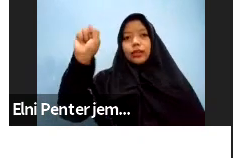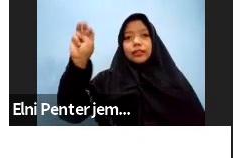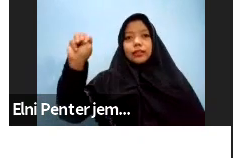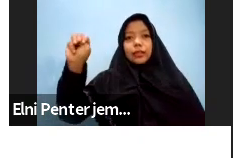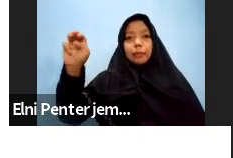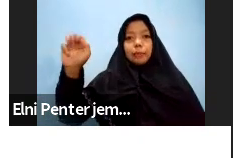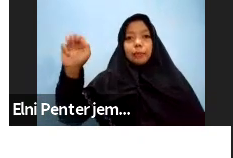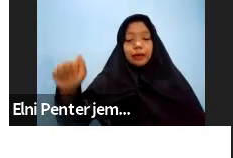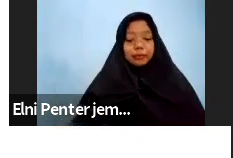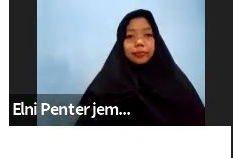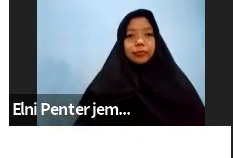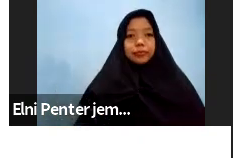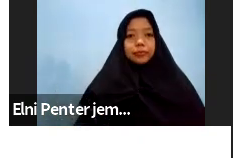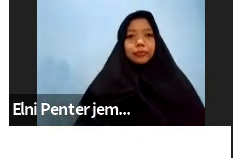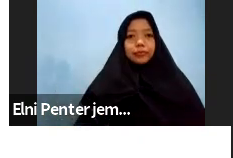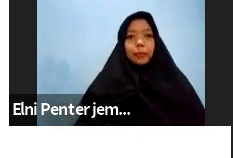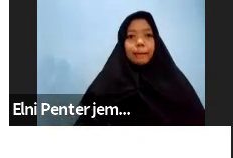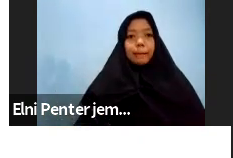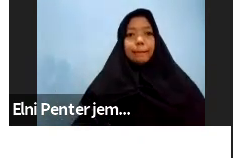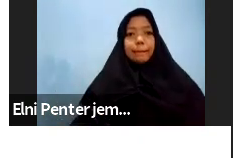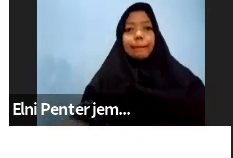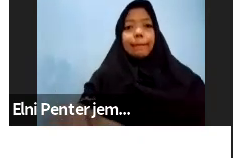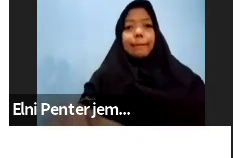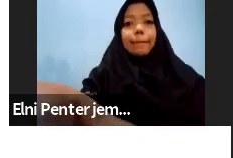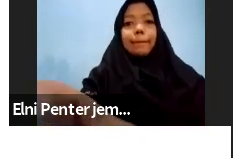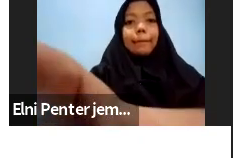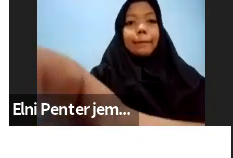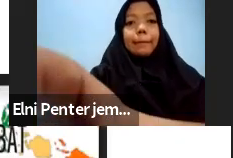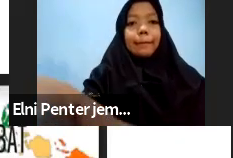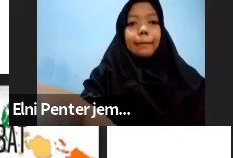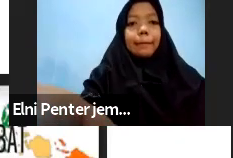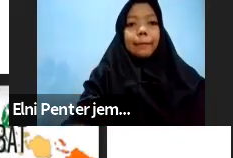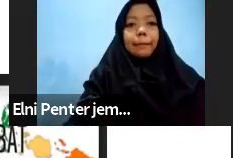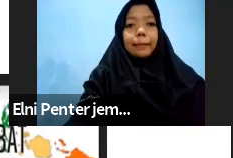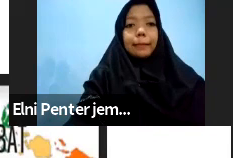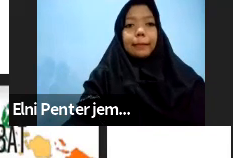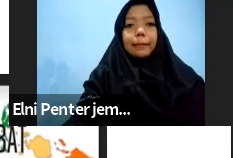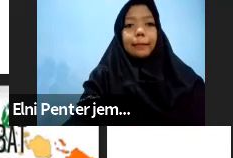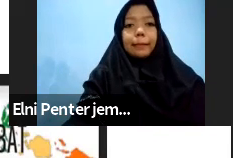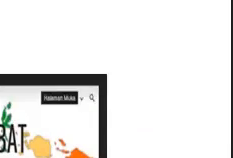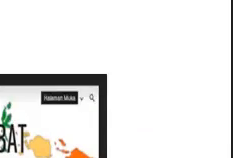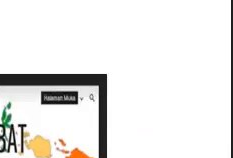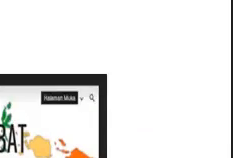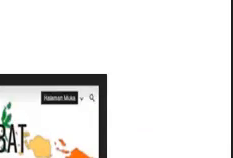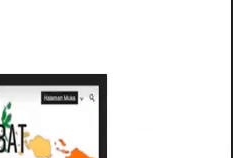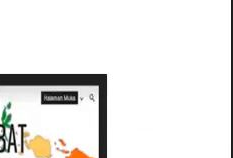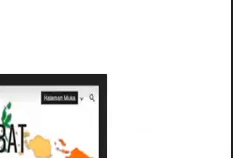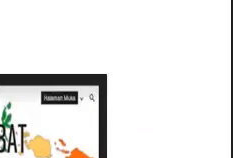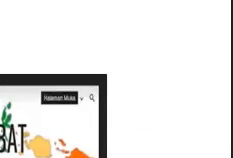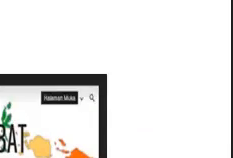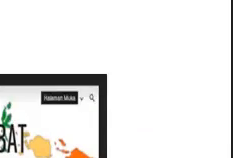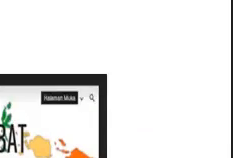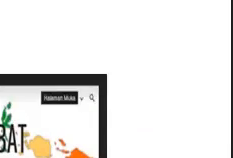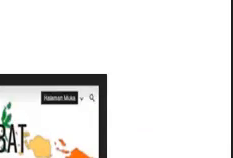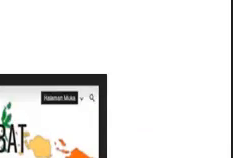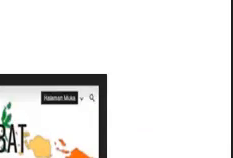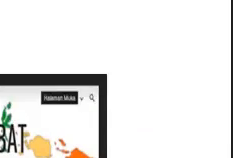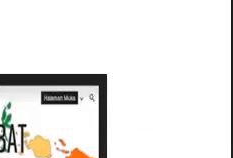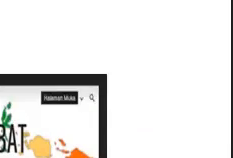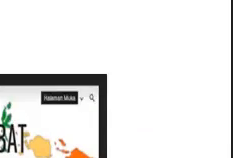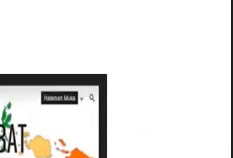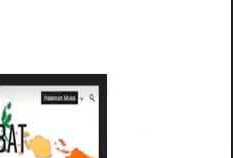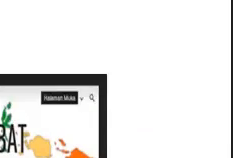SMA ada juga melihatnya nah ini yang terkait dengan ikan karakter